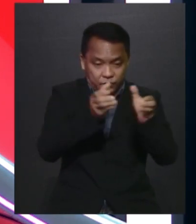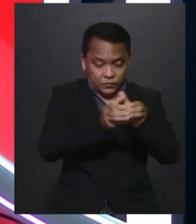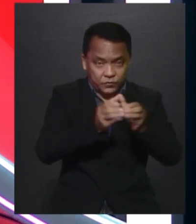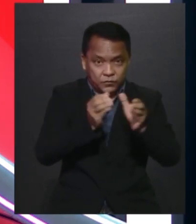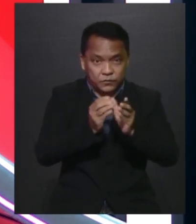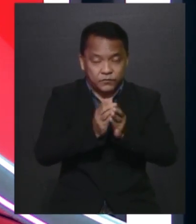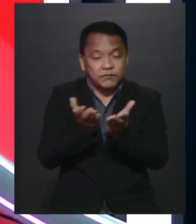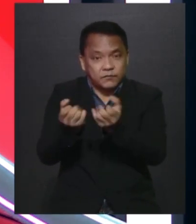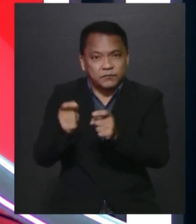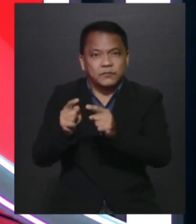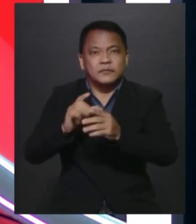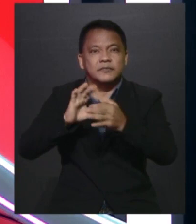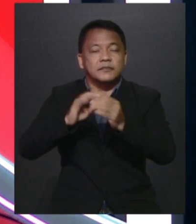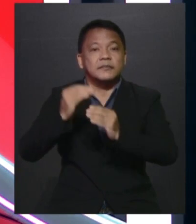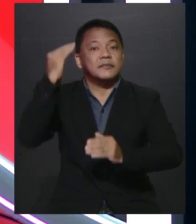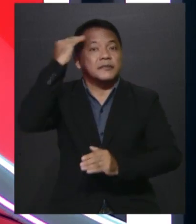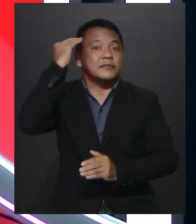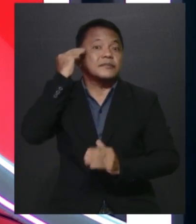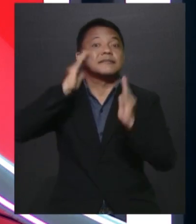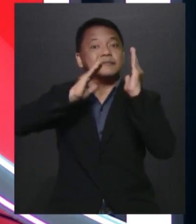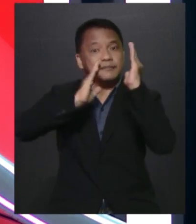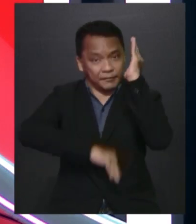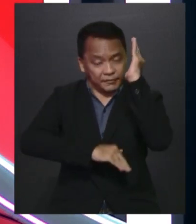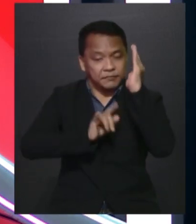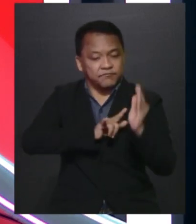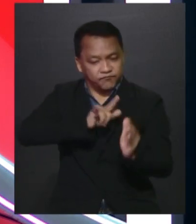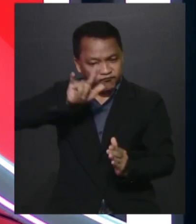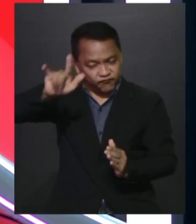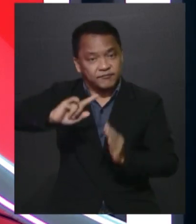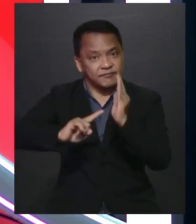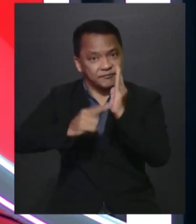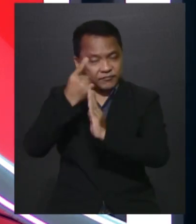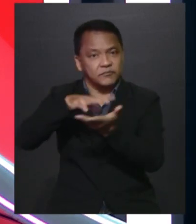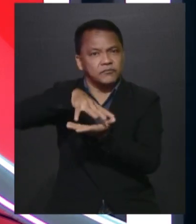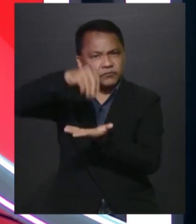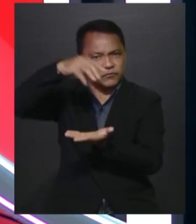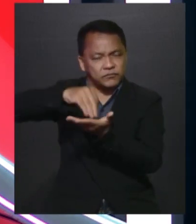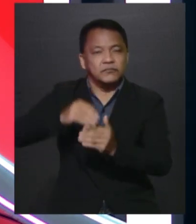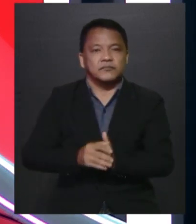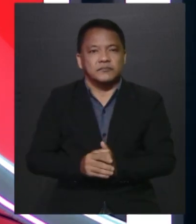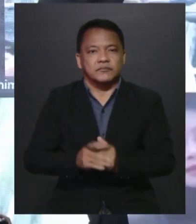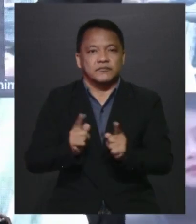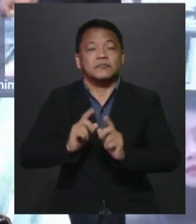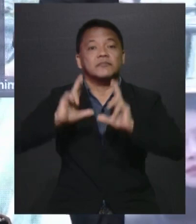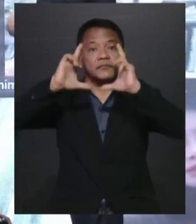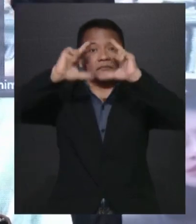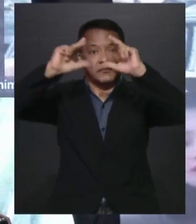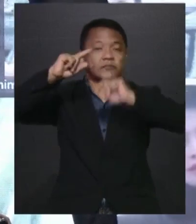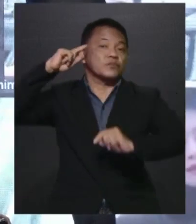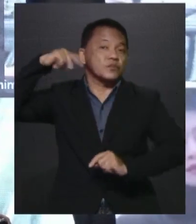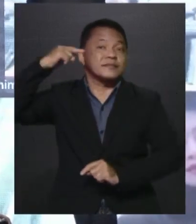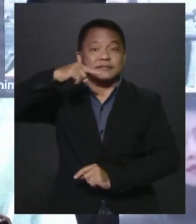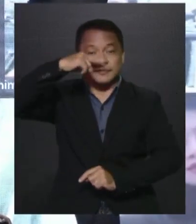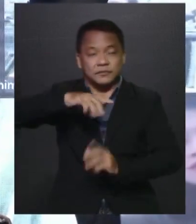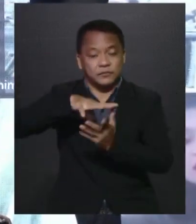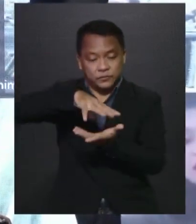ราฟตัวค่ะไปเล่นที่เกาหลีใต้นี่เป็นการไปเล่นที่เกาหลีใต้ครั้งแรกของชมพู่ด้วยนะคะมือเซตวอลเลย์บอลหญิงทีมชาติไทยนะคะ